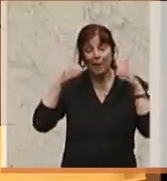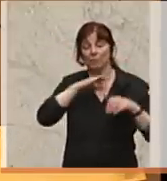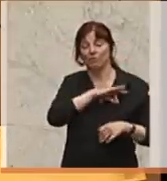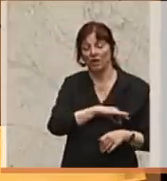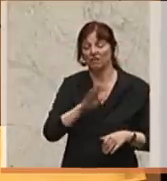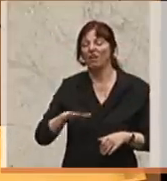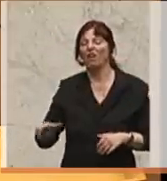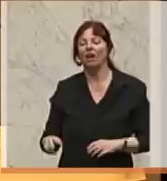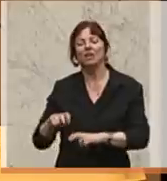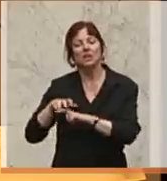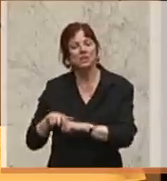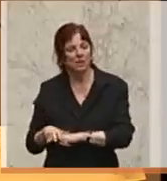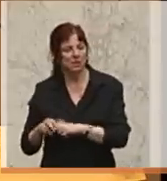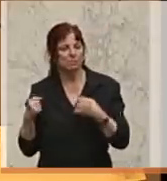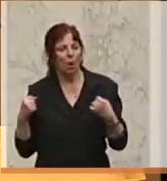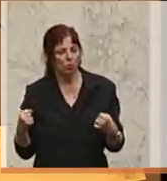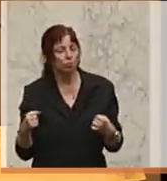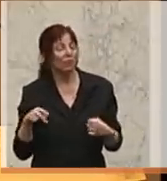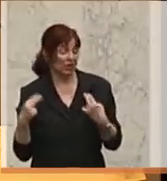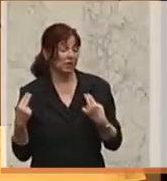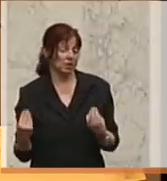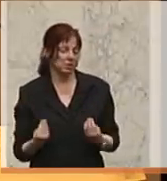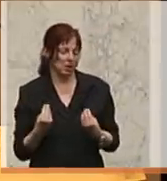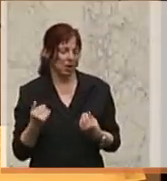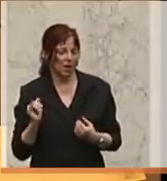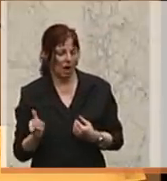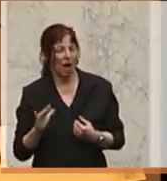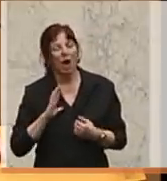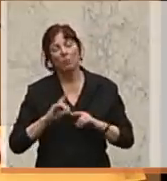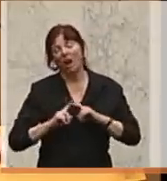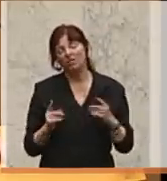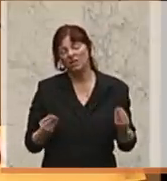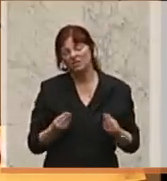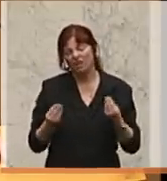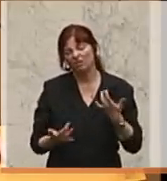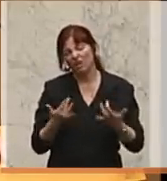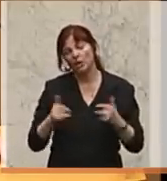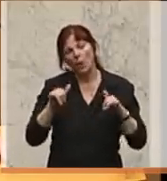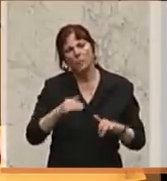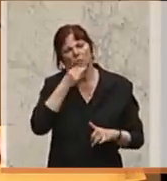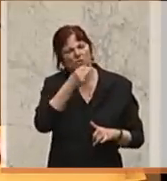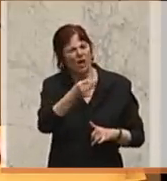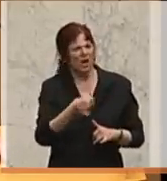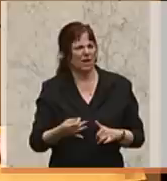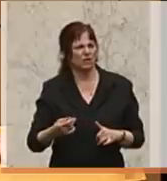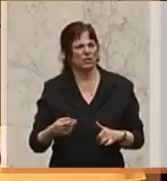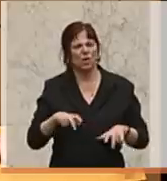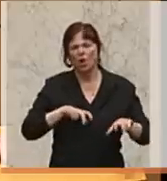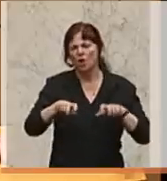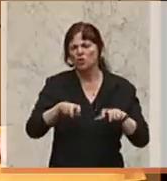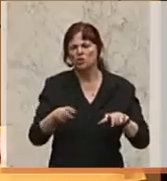Dinge. Bei anderen Dingen vielleicht müsste man sich fragen, ob wirklich Steuertipps im